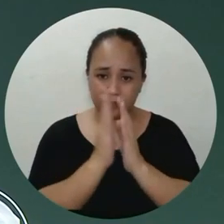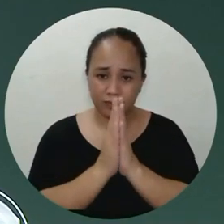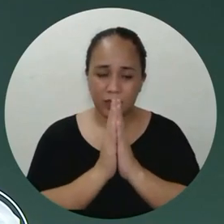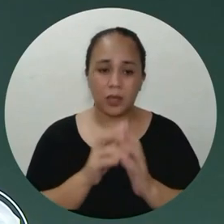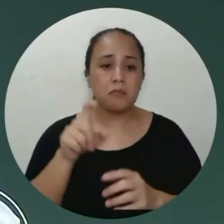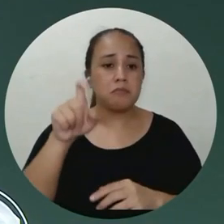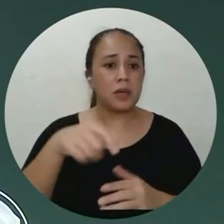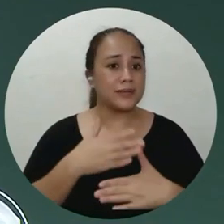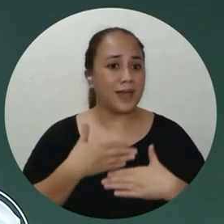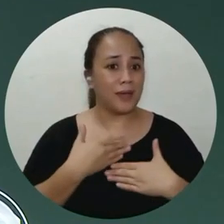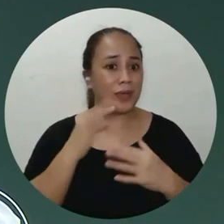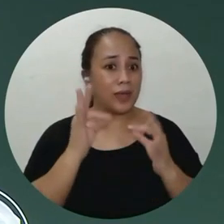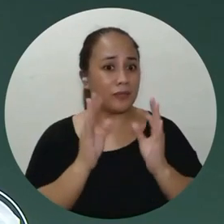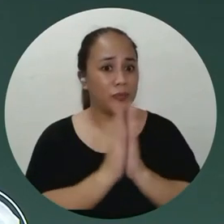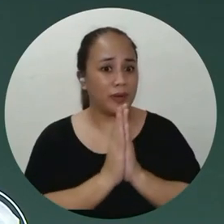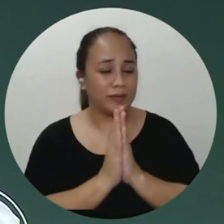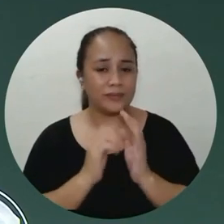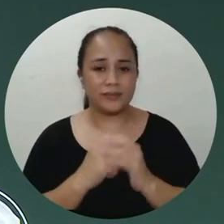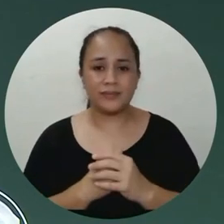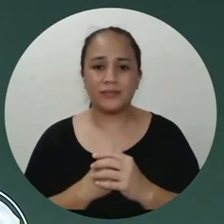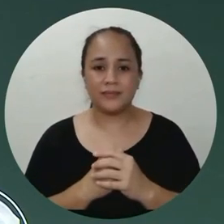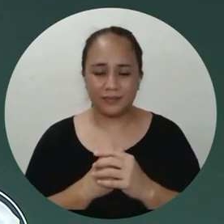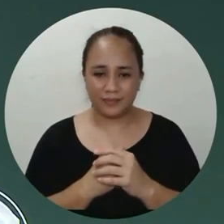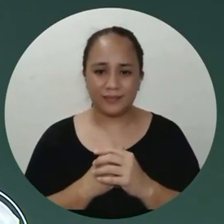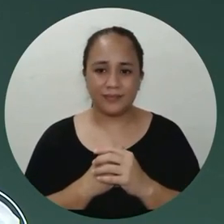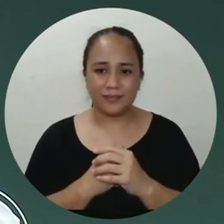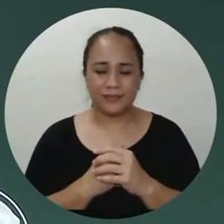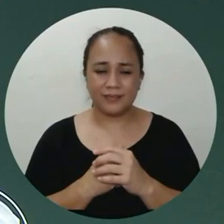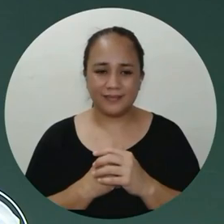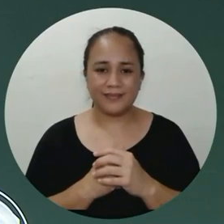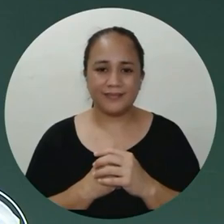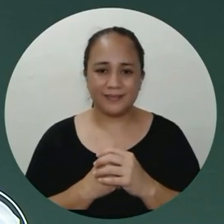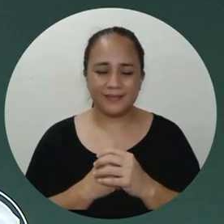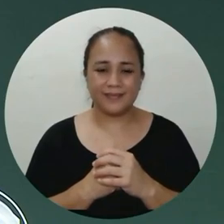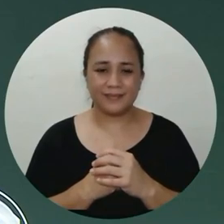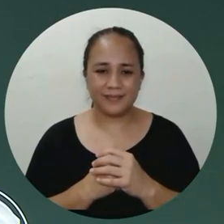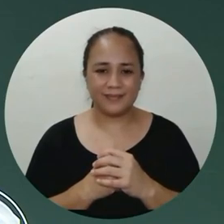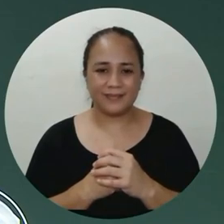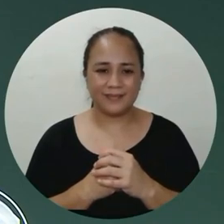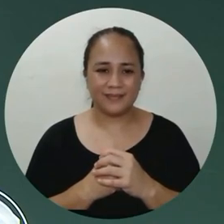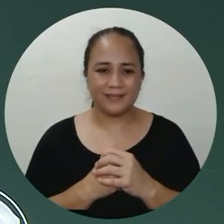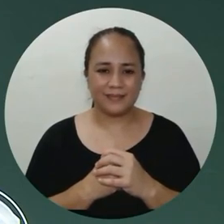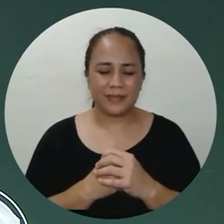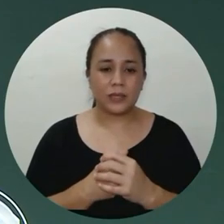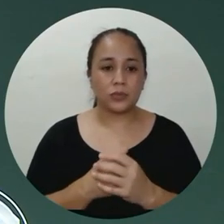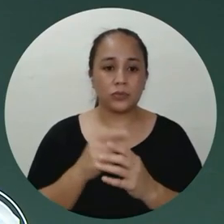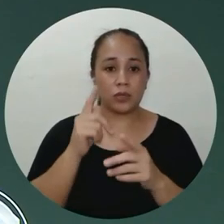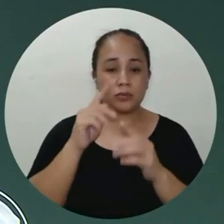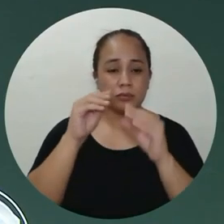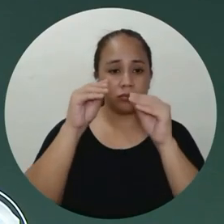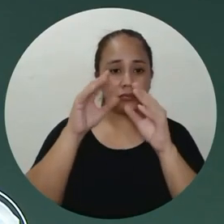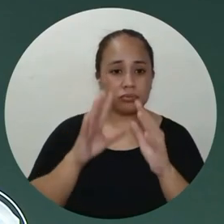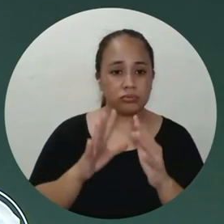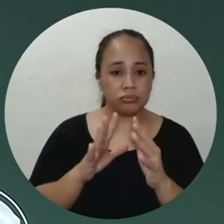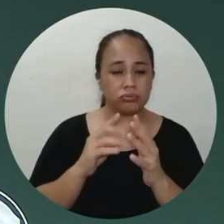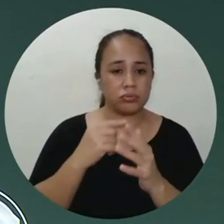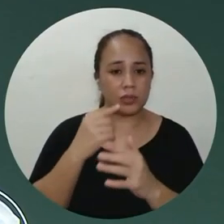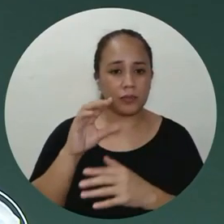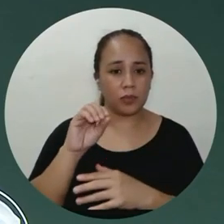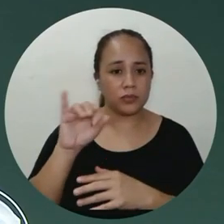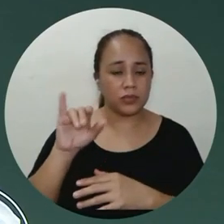happy when you pray. 그래서요, 영성 학자인 제임스 휴스턴은 이런 말했어요. So professor of spiritual theology James Houston